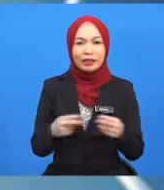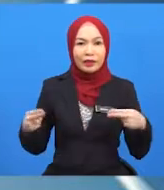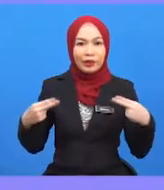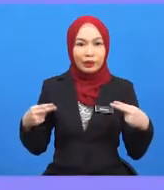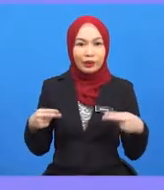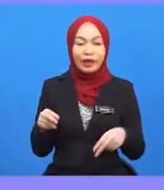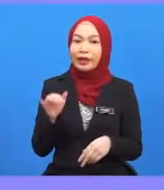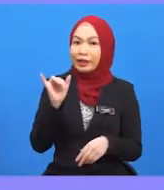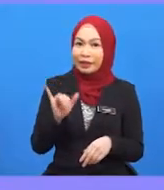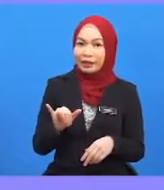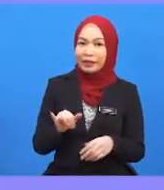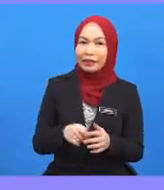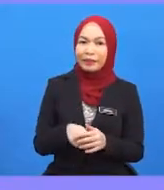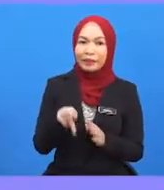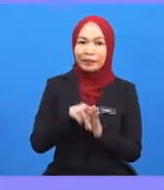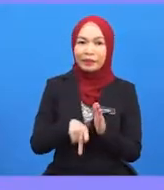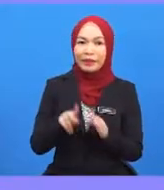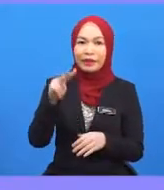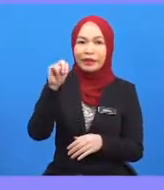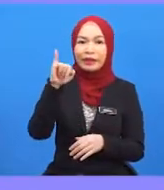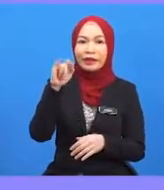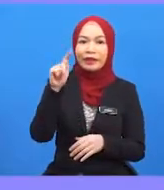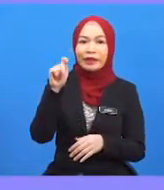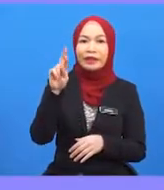Pentitratan. Apakah itu pentitratan?